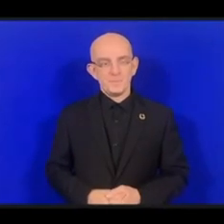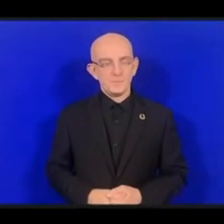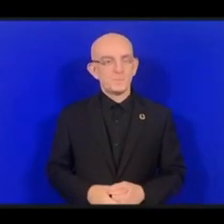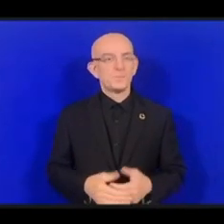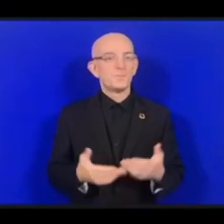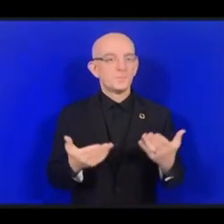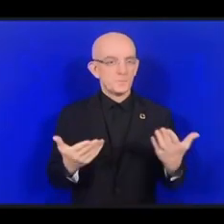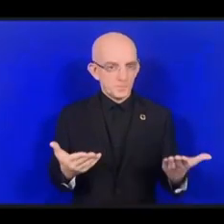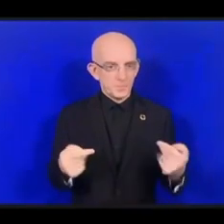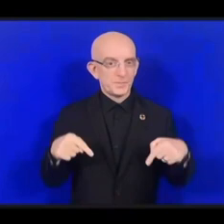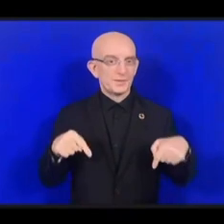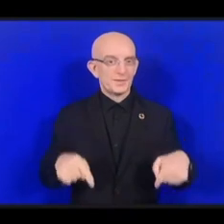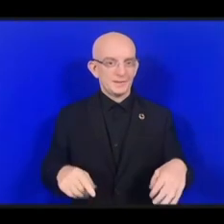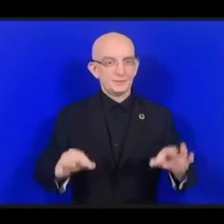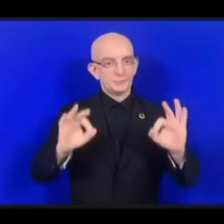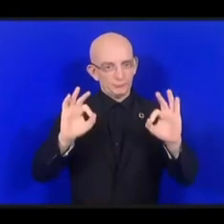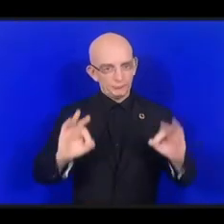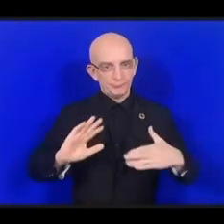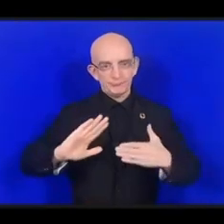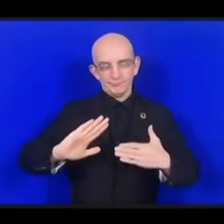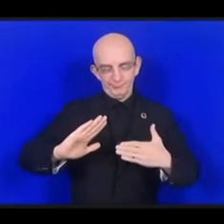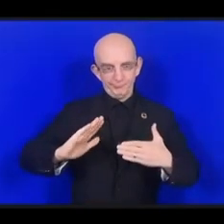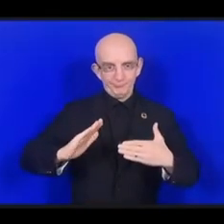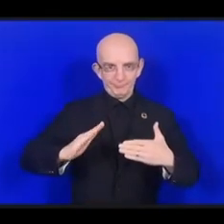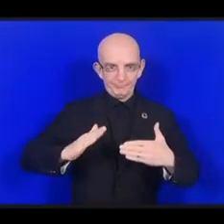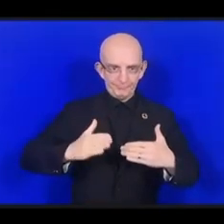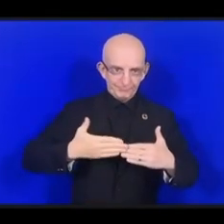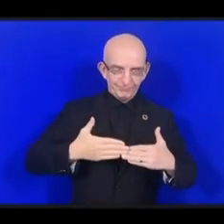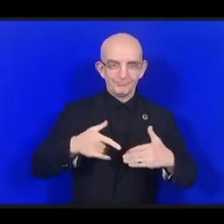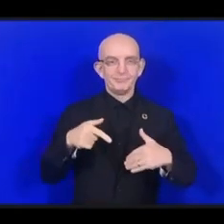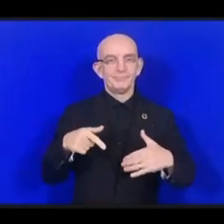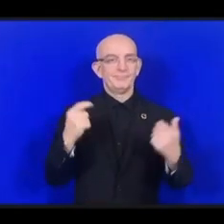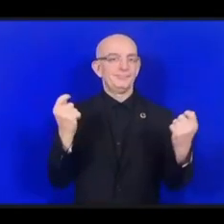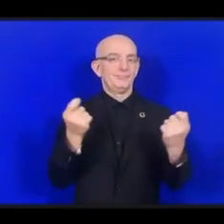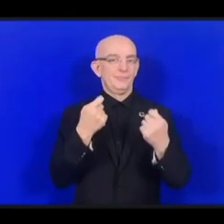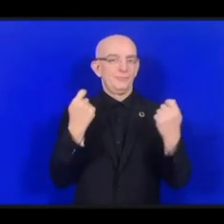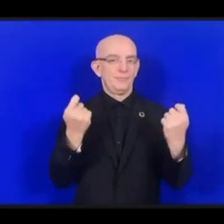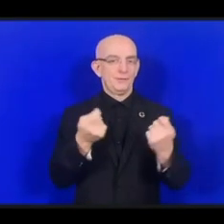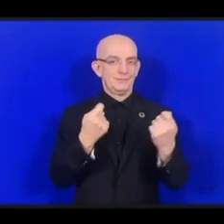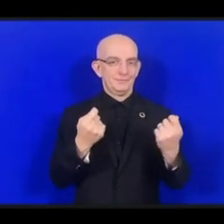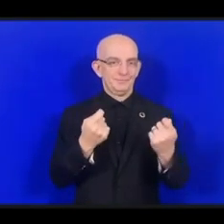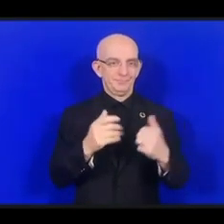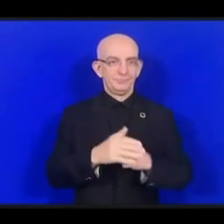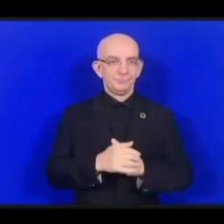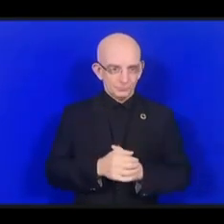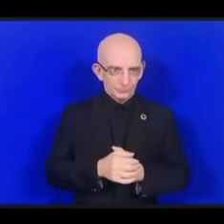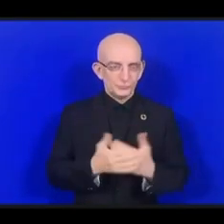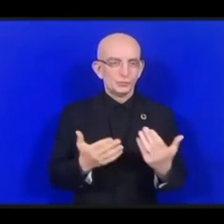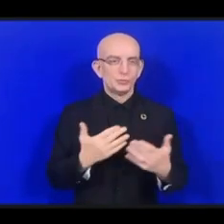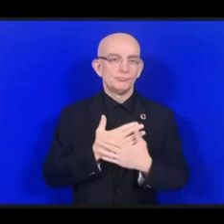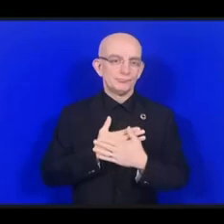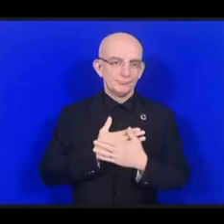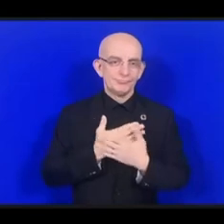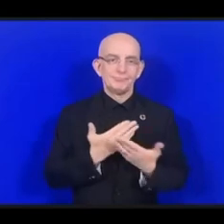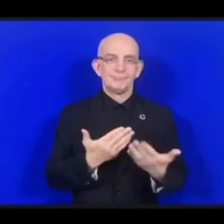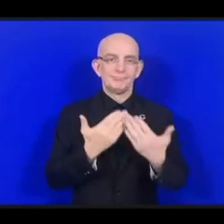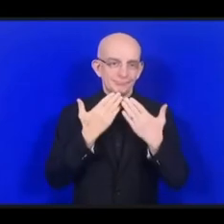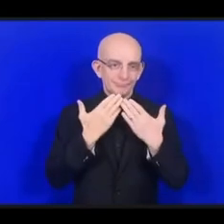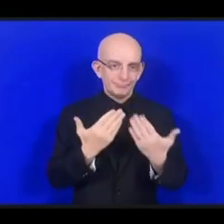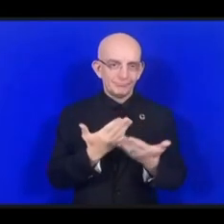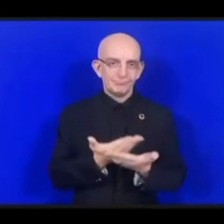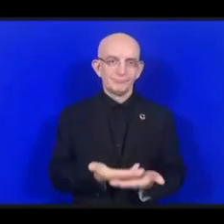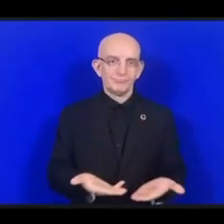阁下们、女士们、先生们，现在我们闭幕式就结束了。我想代表联合国和日本政